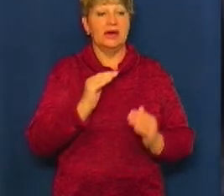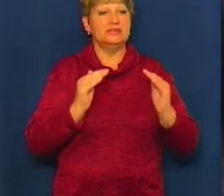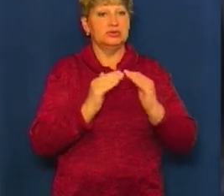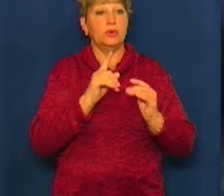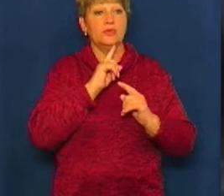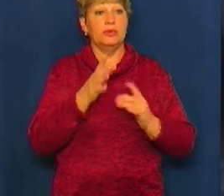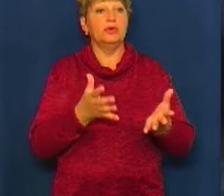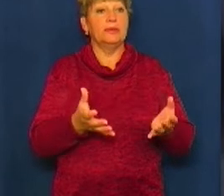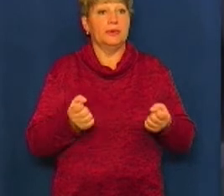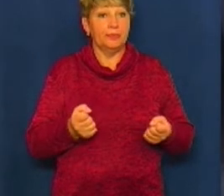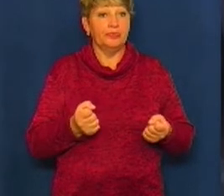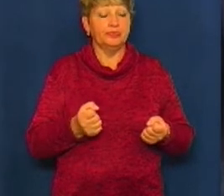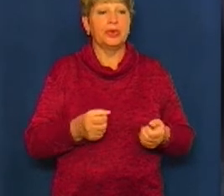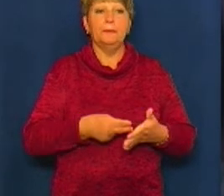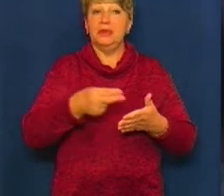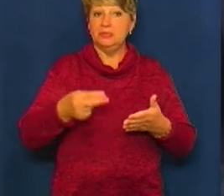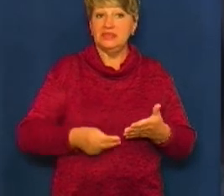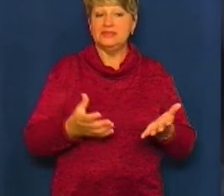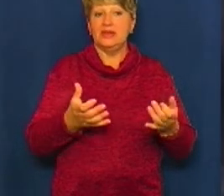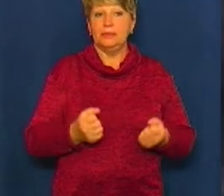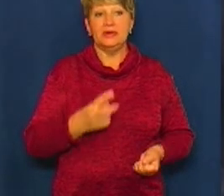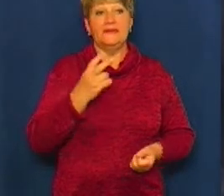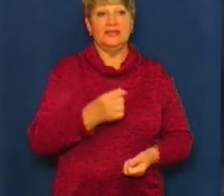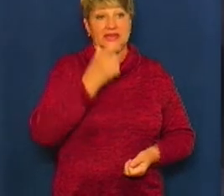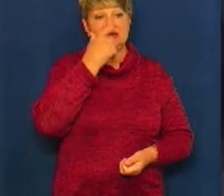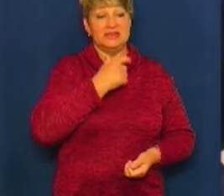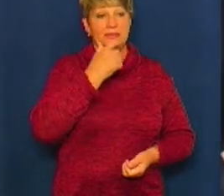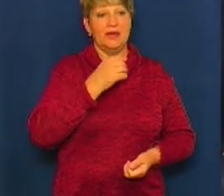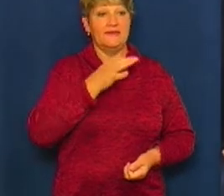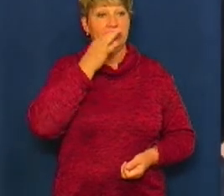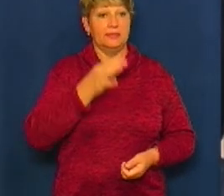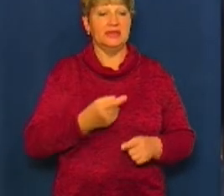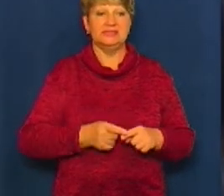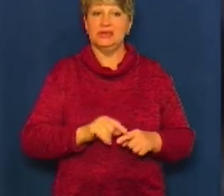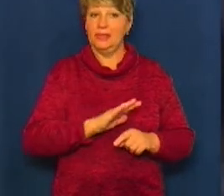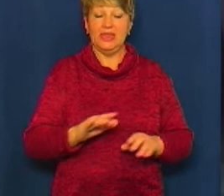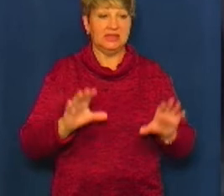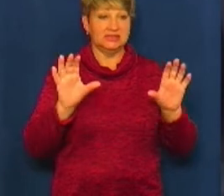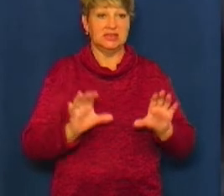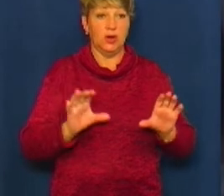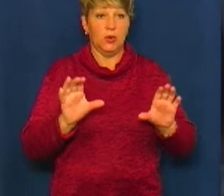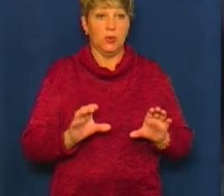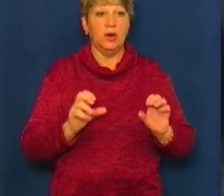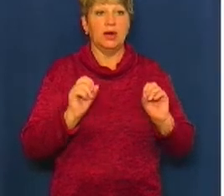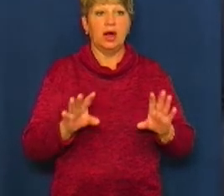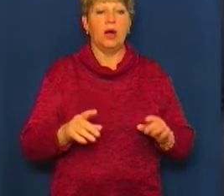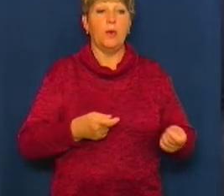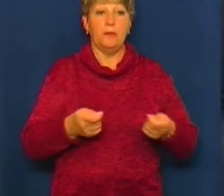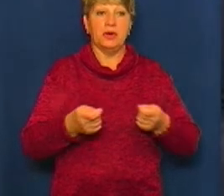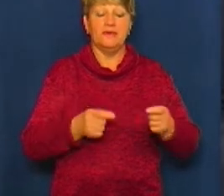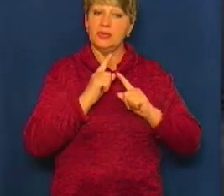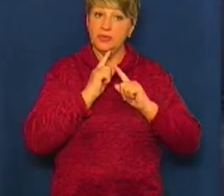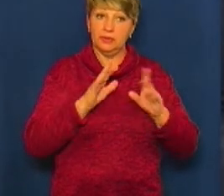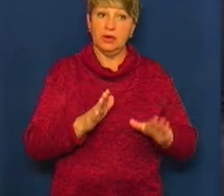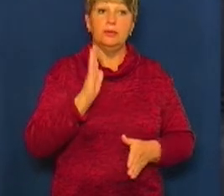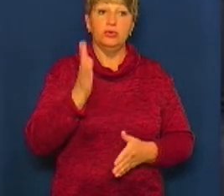експлуатацію, підписувати, брати на себе відповідальність, а це є не зовсім законні речі. Я як посадова особа не буду. Їм буде